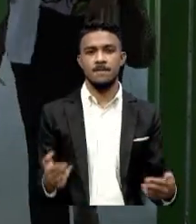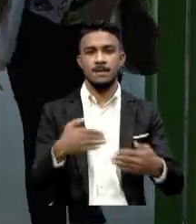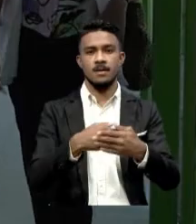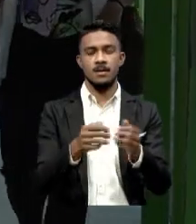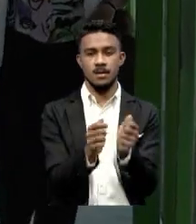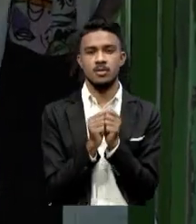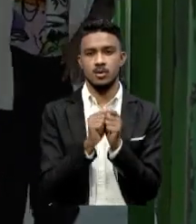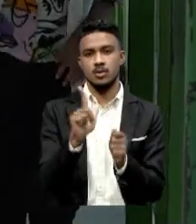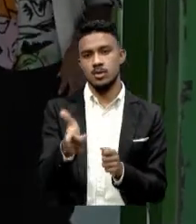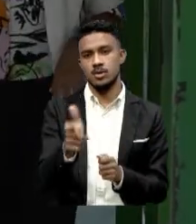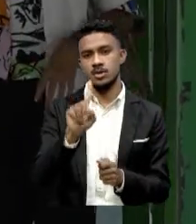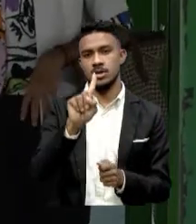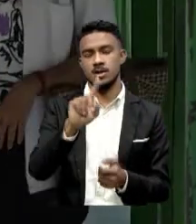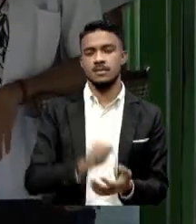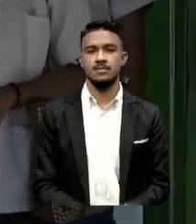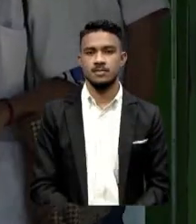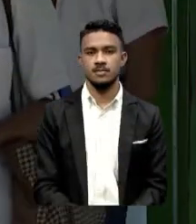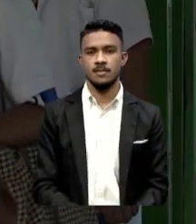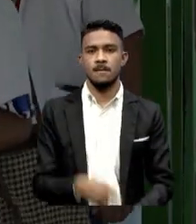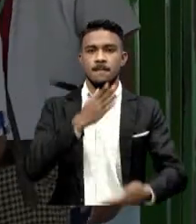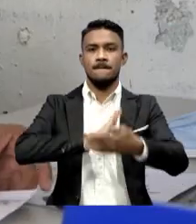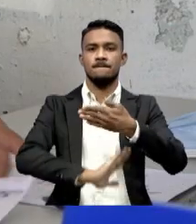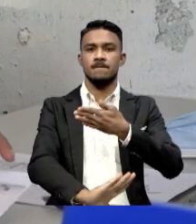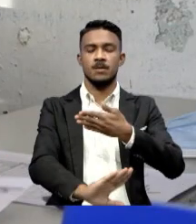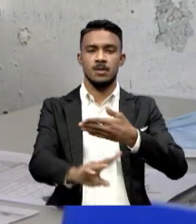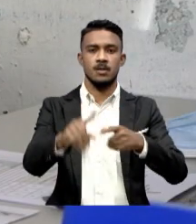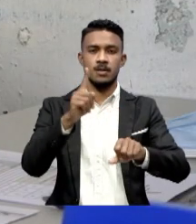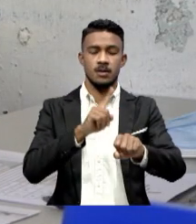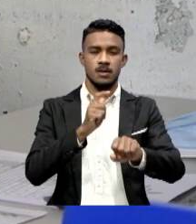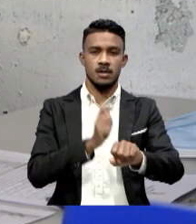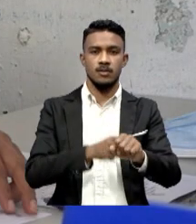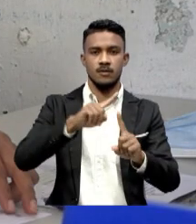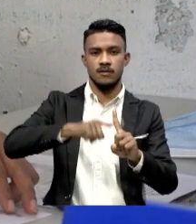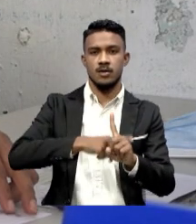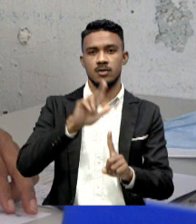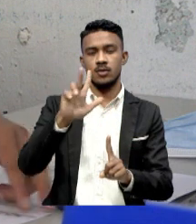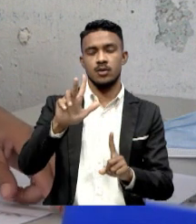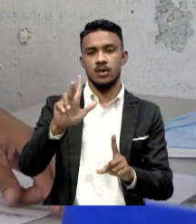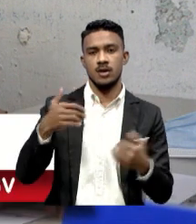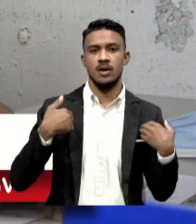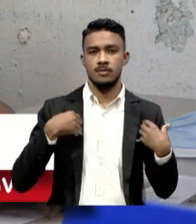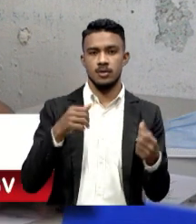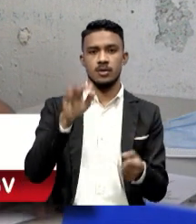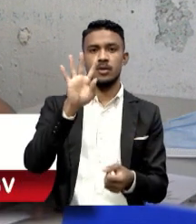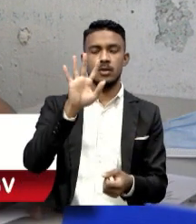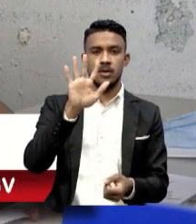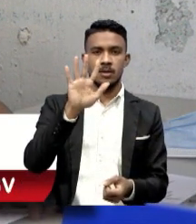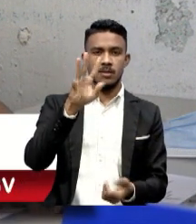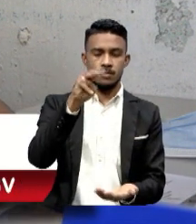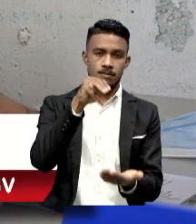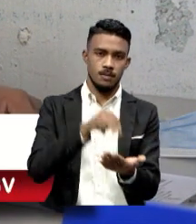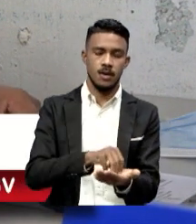Hamutuk Ruanulu Resin Ida. Parto, durante Fulantolo Nelaran, Mac Hamutuk, 1400